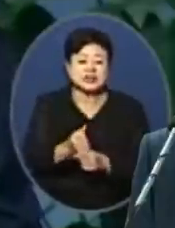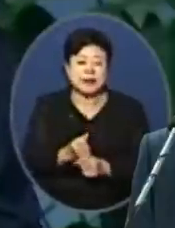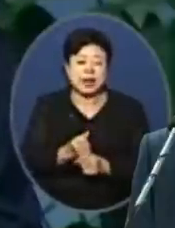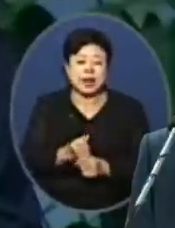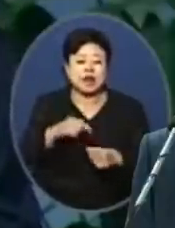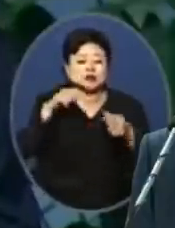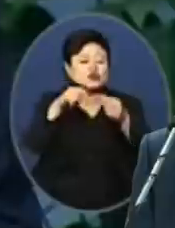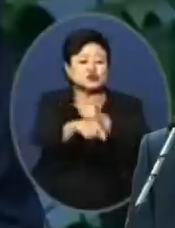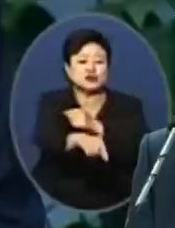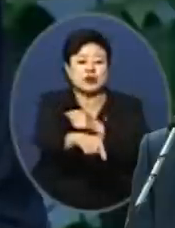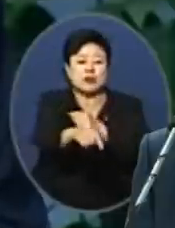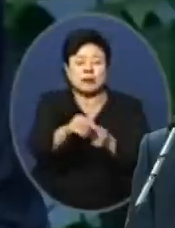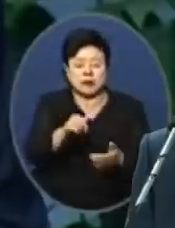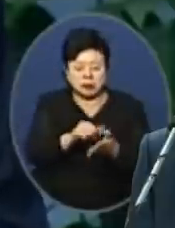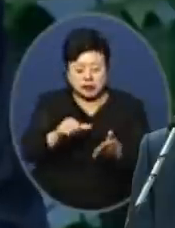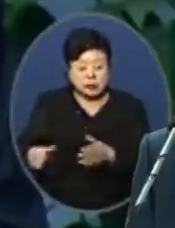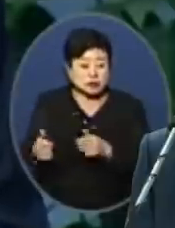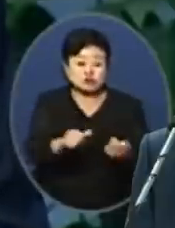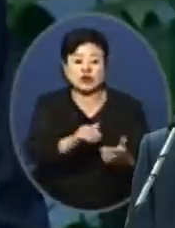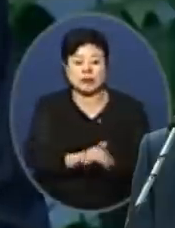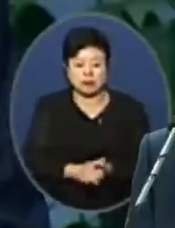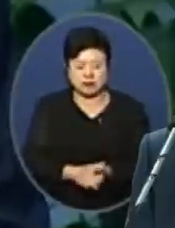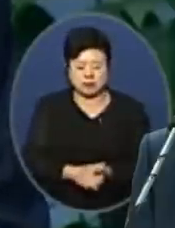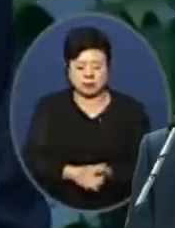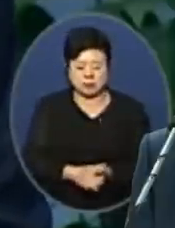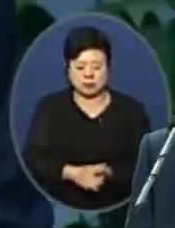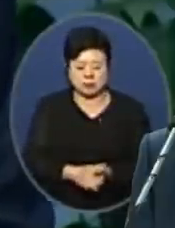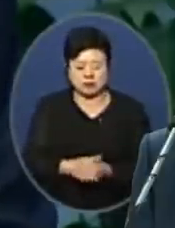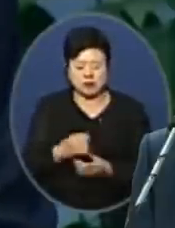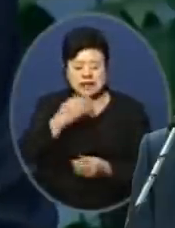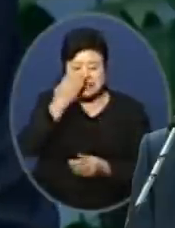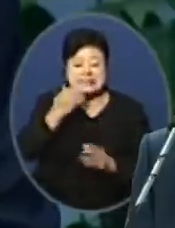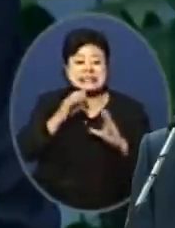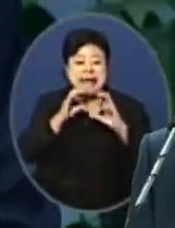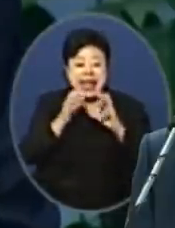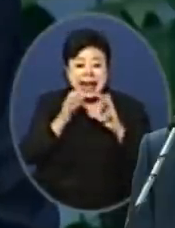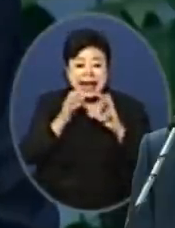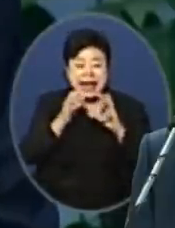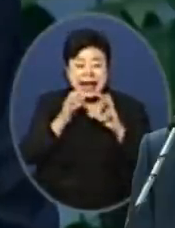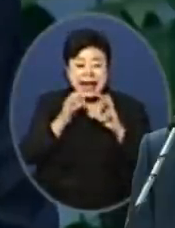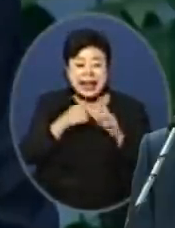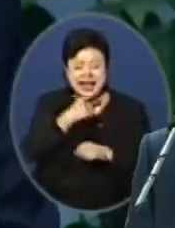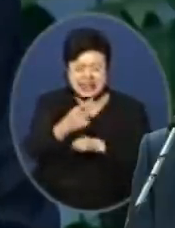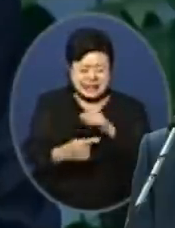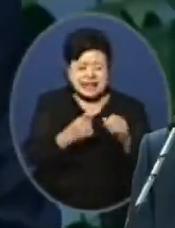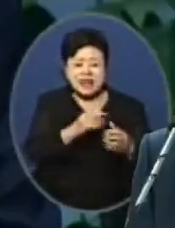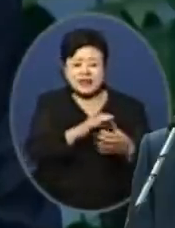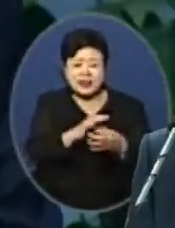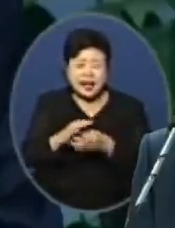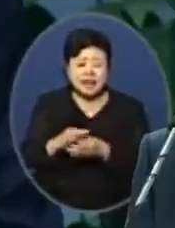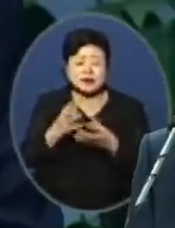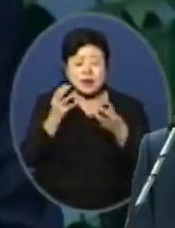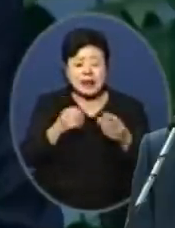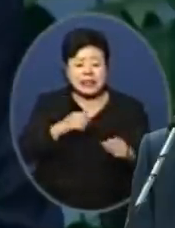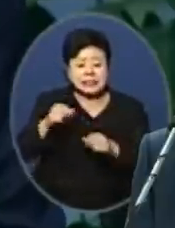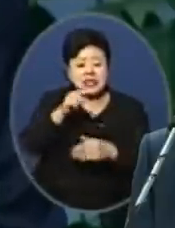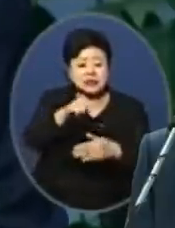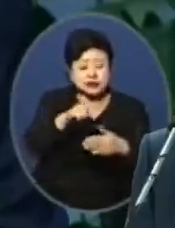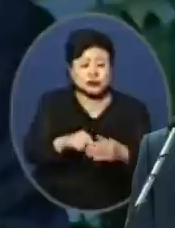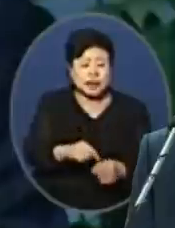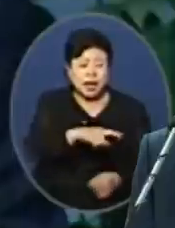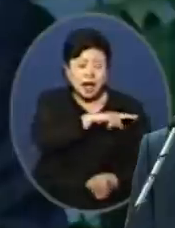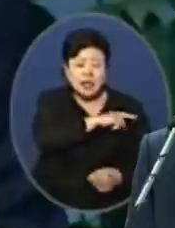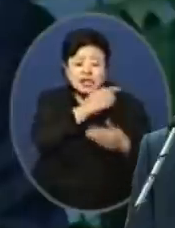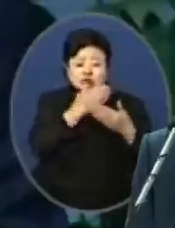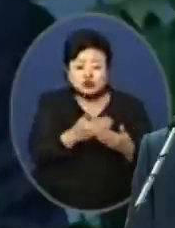들어가서 장자를 다 죽였습니다. 이스라엘은 1년 내내 많은 행사 중에